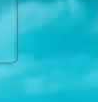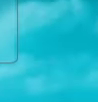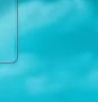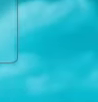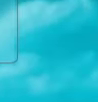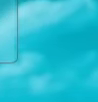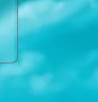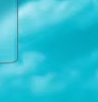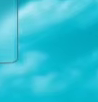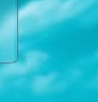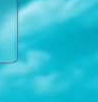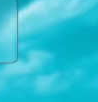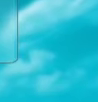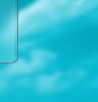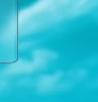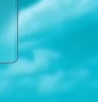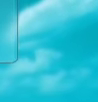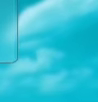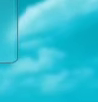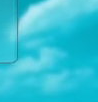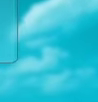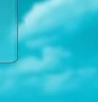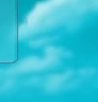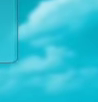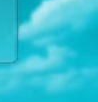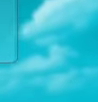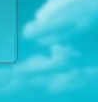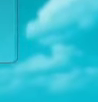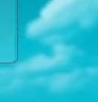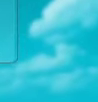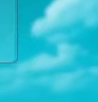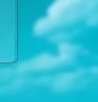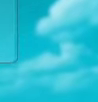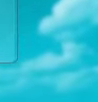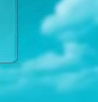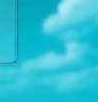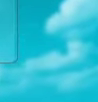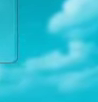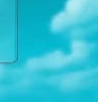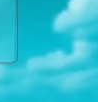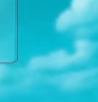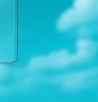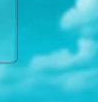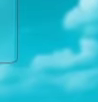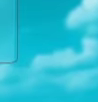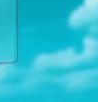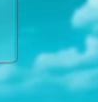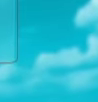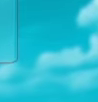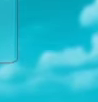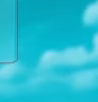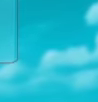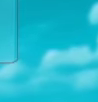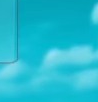түнде 10 градус жылы. Сырдарияда сынап бағанасы күндіз 27, түнде 11 градус жылы болады.